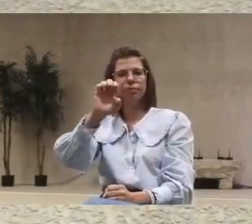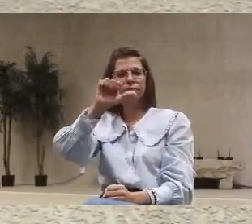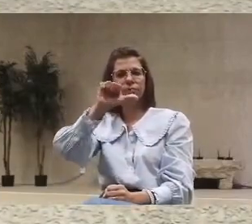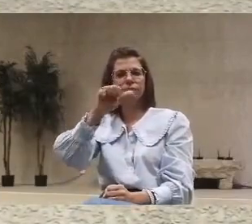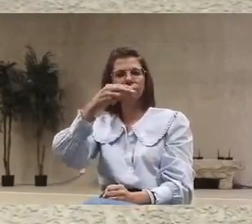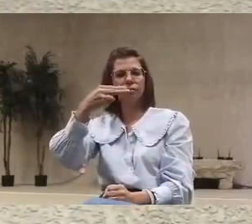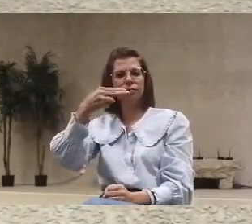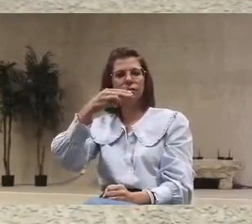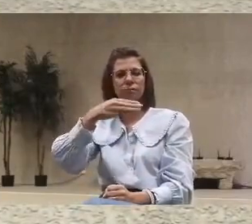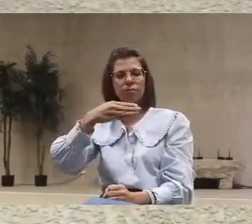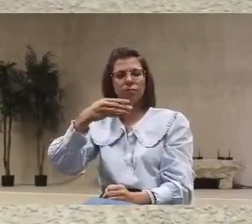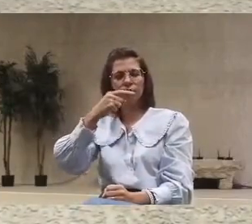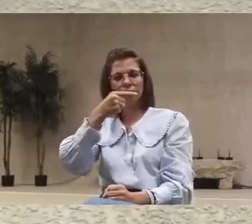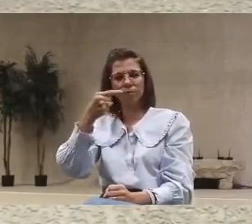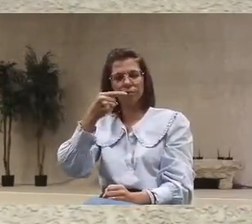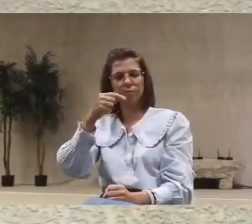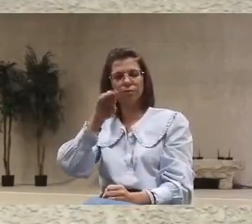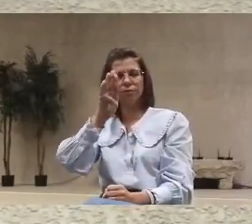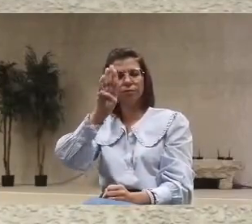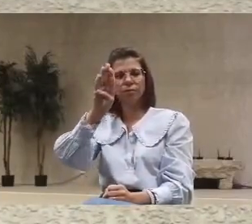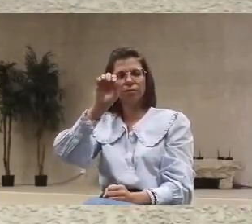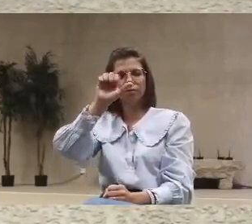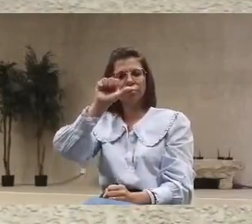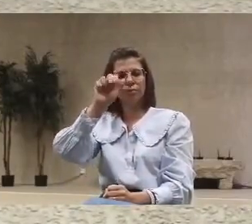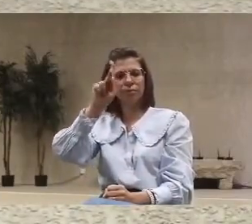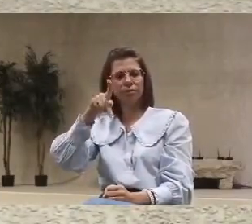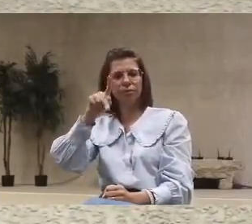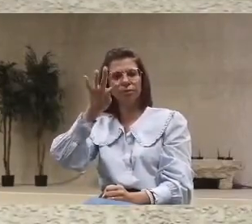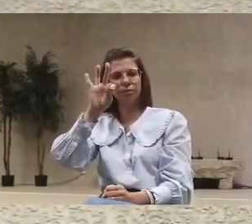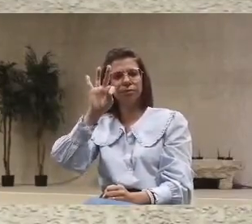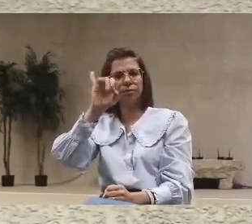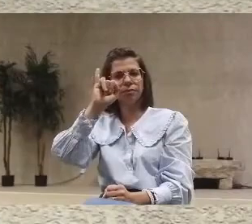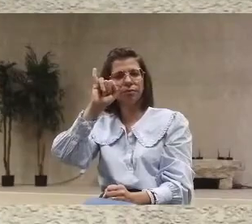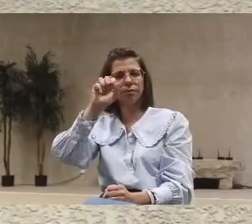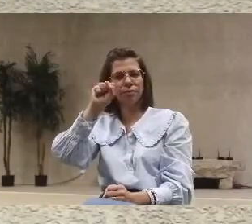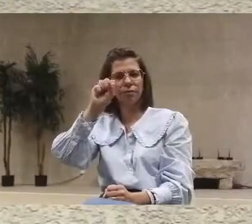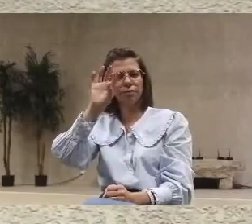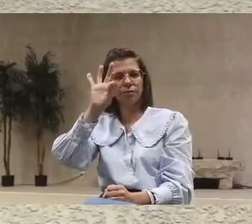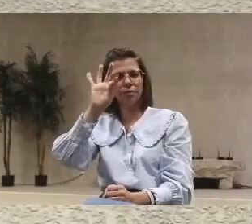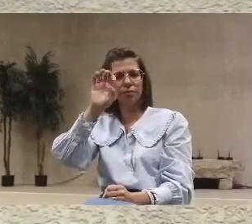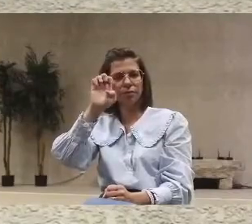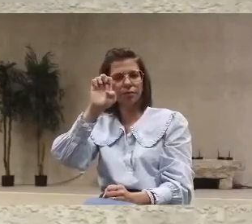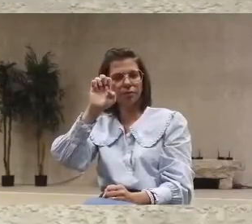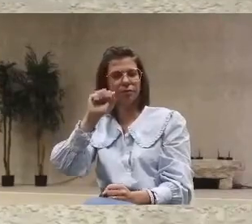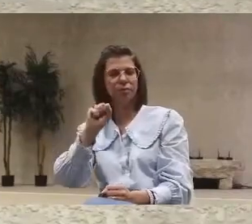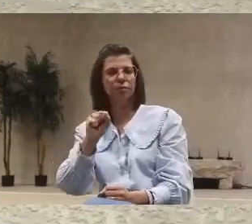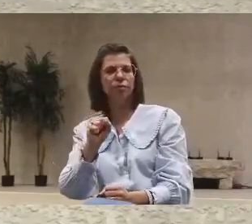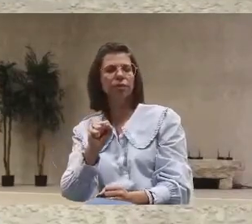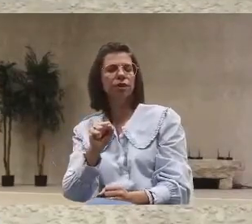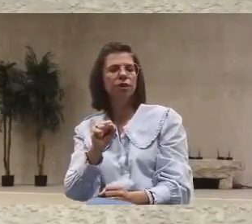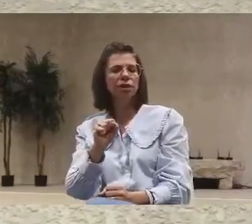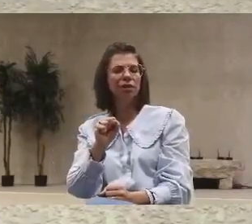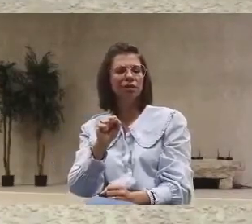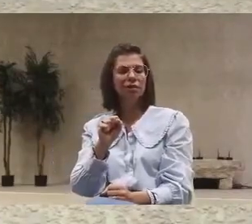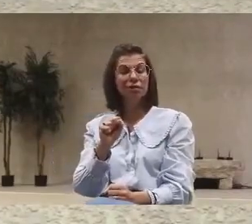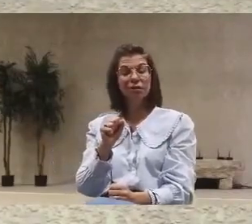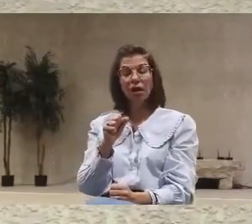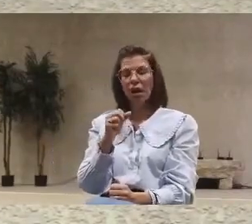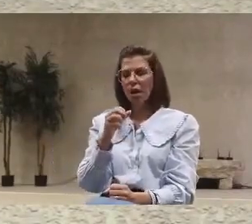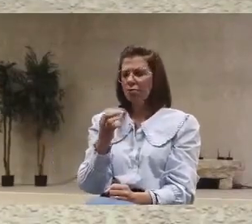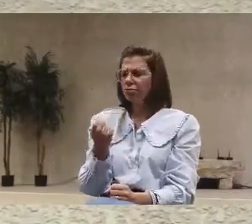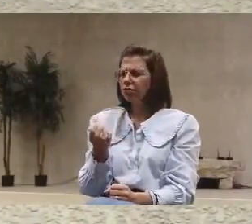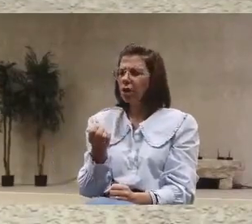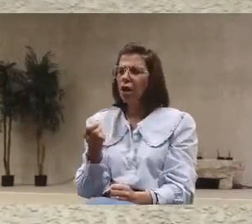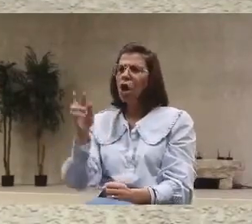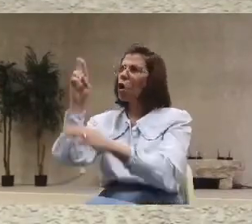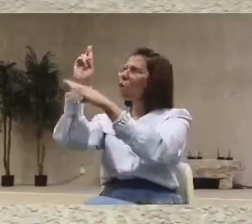fait l'éloge et qu'il a été le plus grand homme de tout l'Ancien Testament. même lui, il se demandait mais le royaume de Dieu